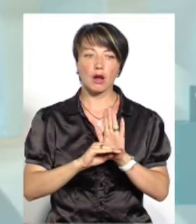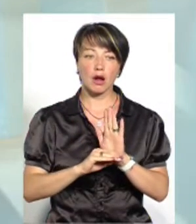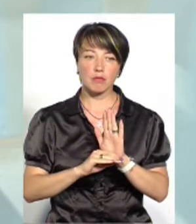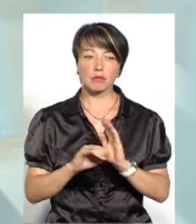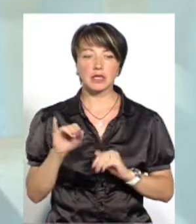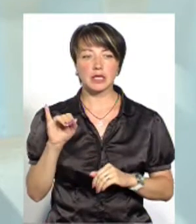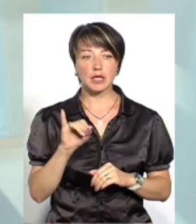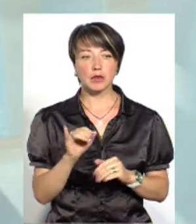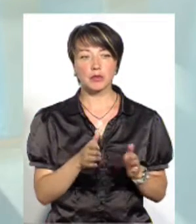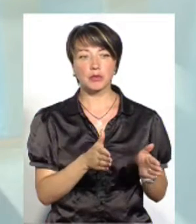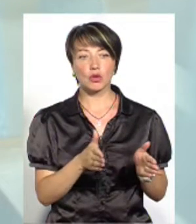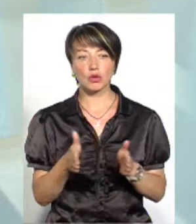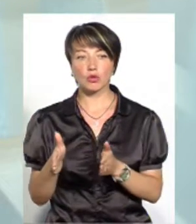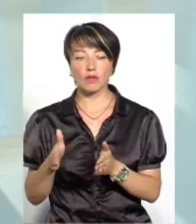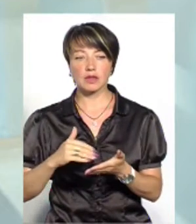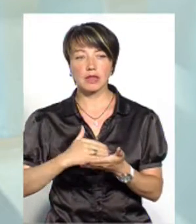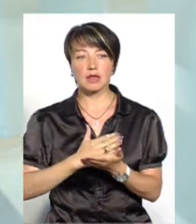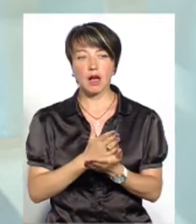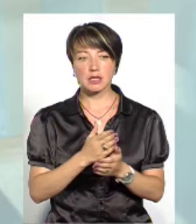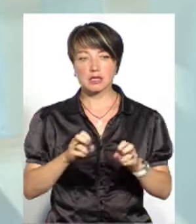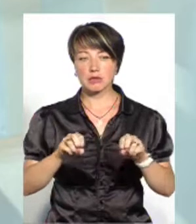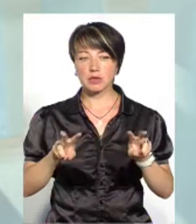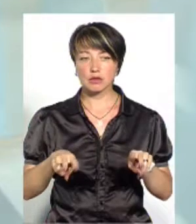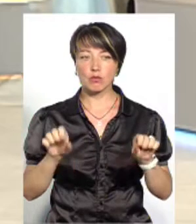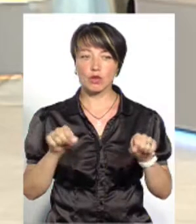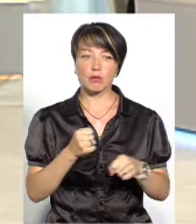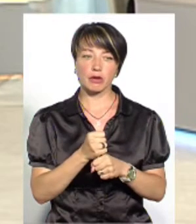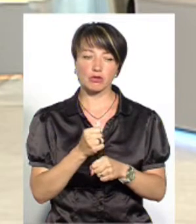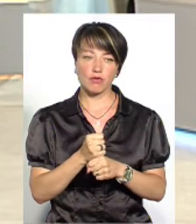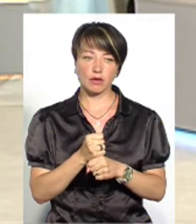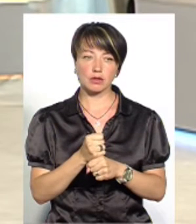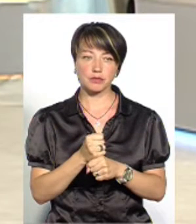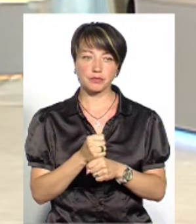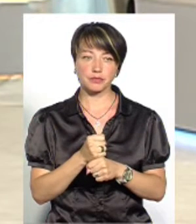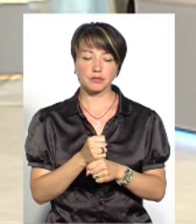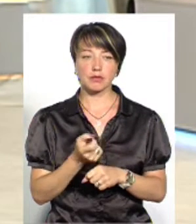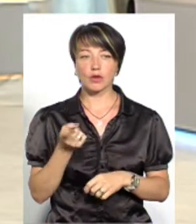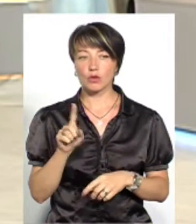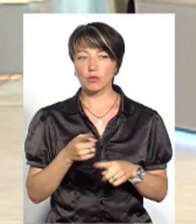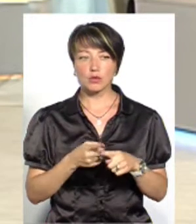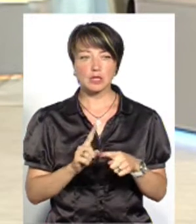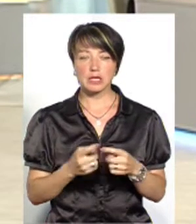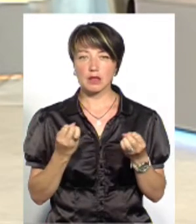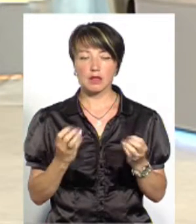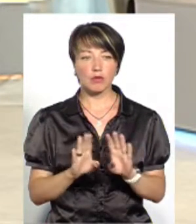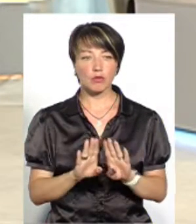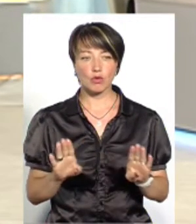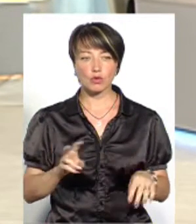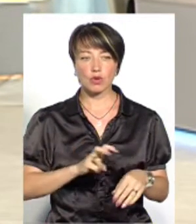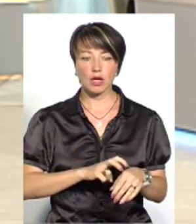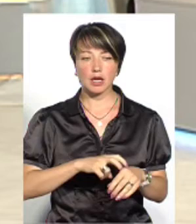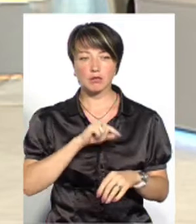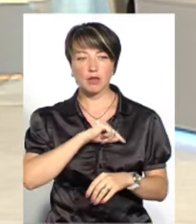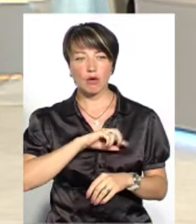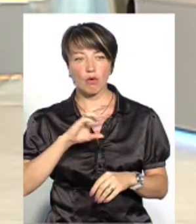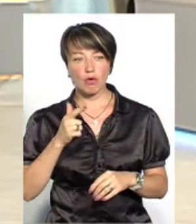і підготовлених якісних спеціалістів, які могли б працювати по посттравматиці. Тобто це не просто повинен бути лікар чи